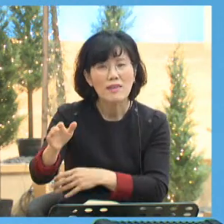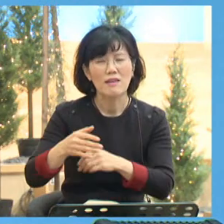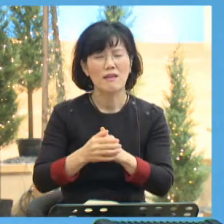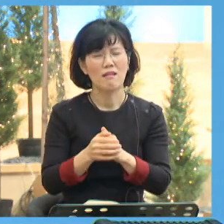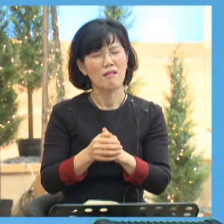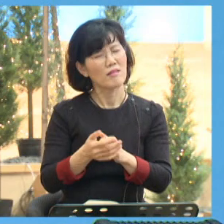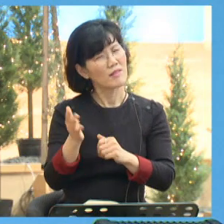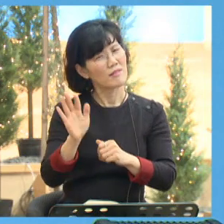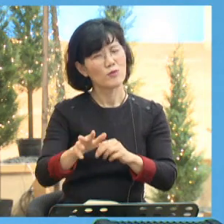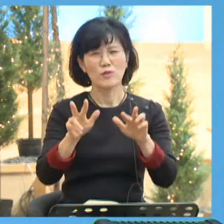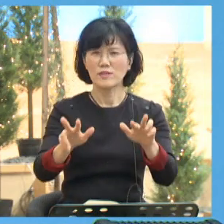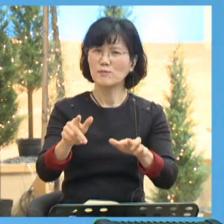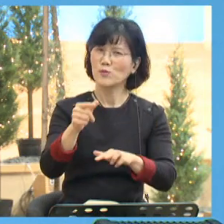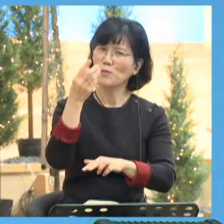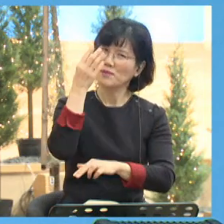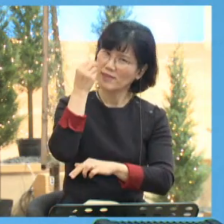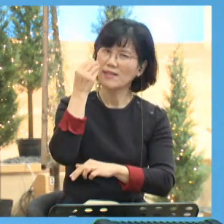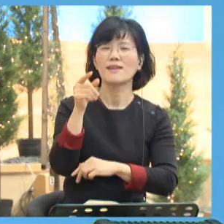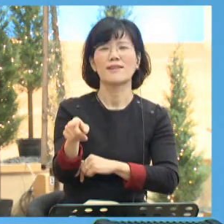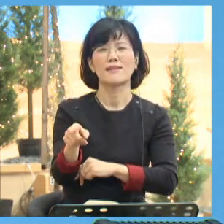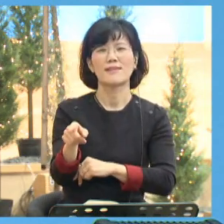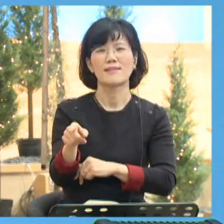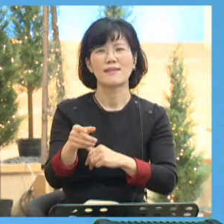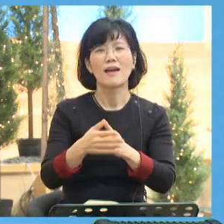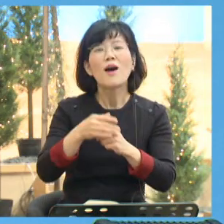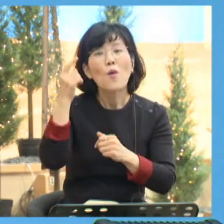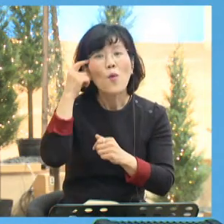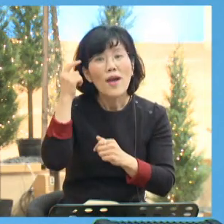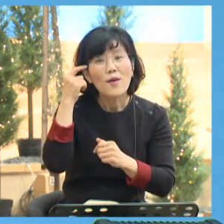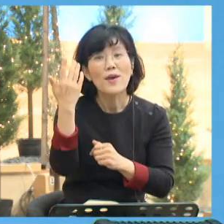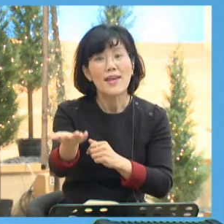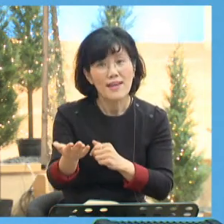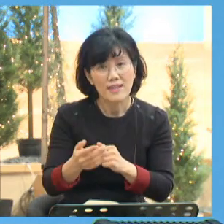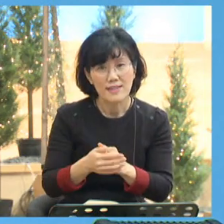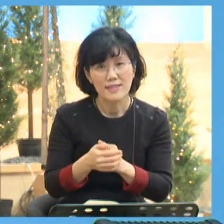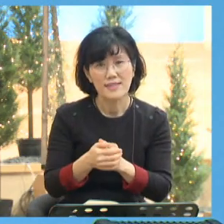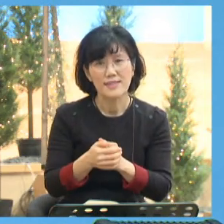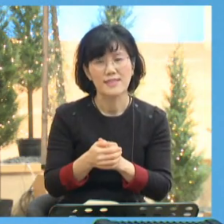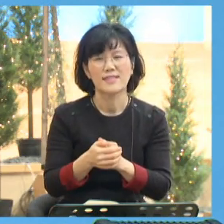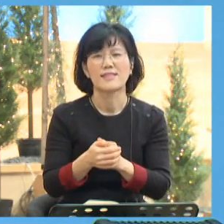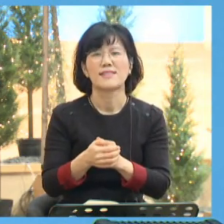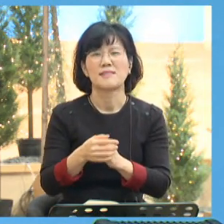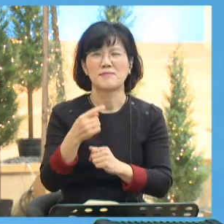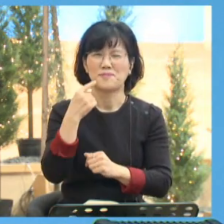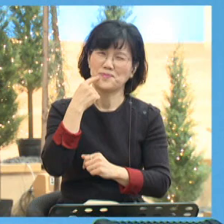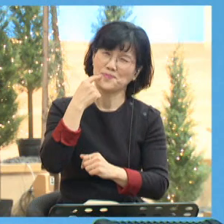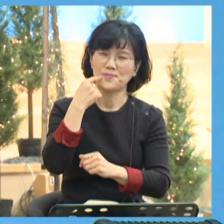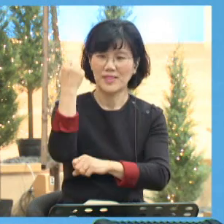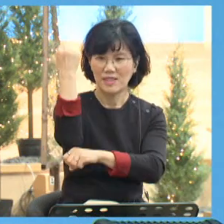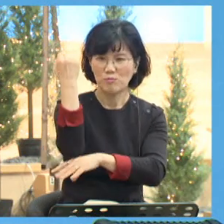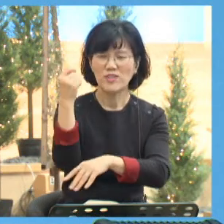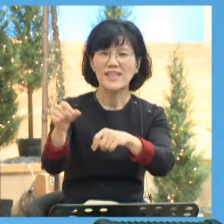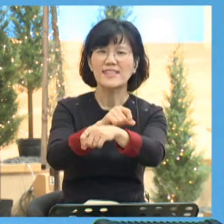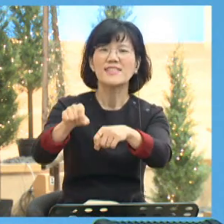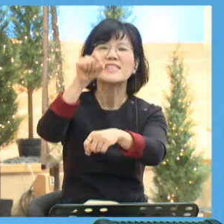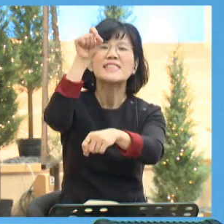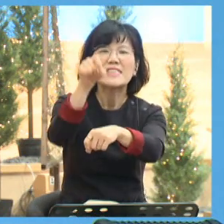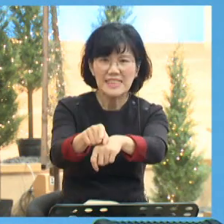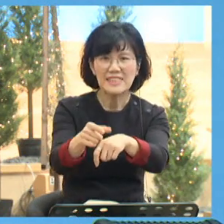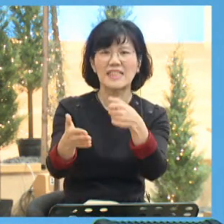그래도 이건 좀 뭔가 이상해 그러냐 씀 뿌리의 특징 때문에